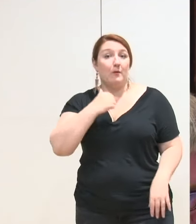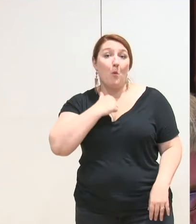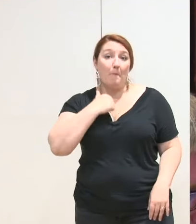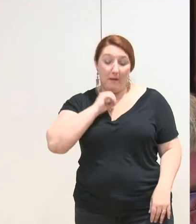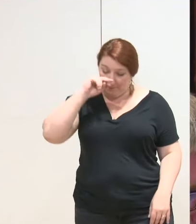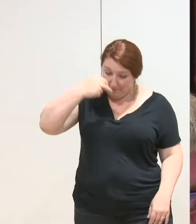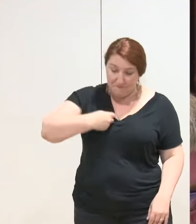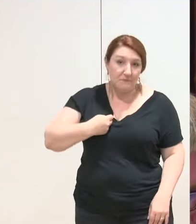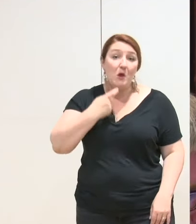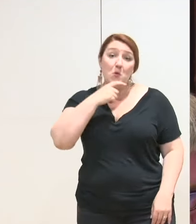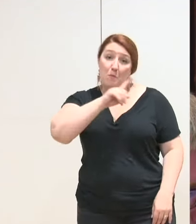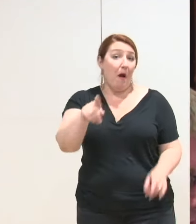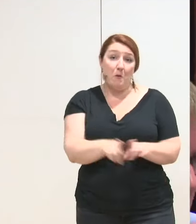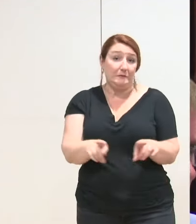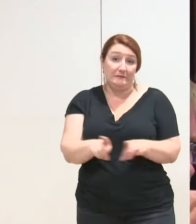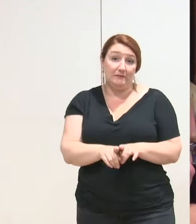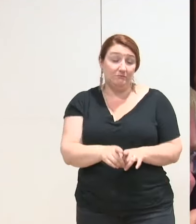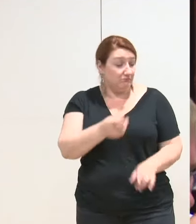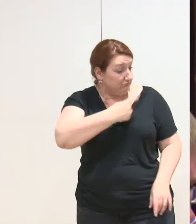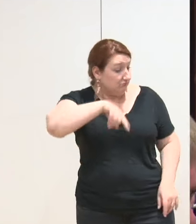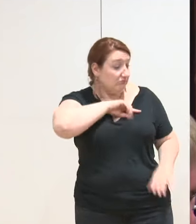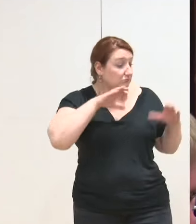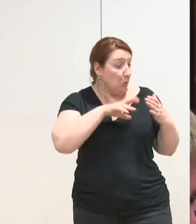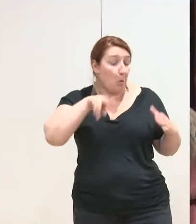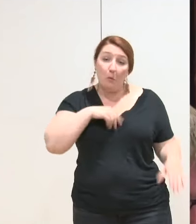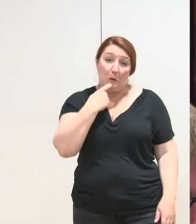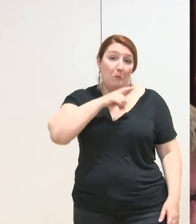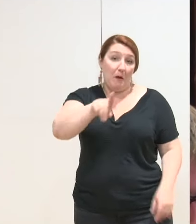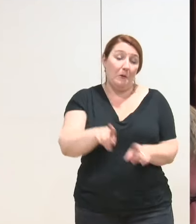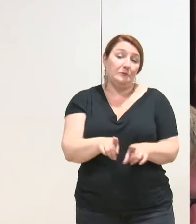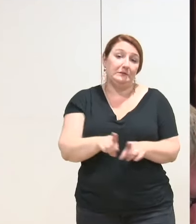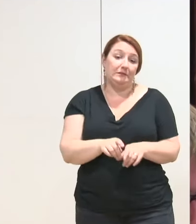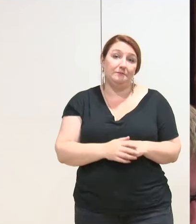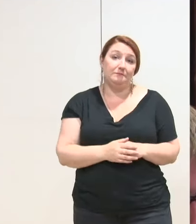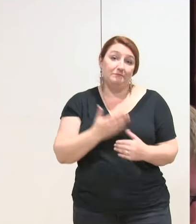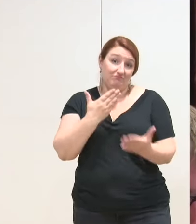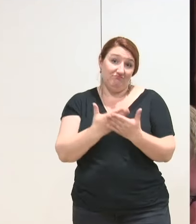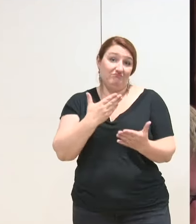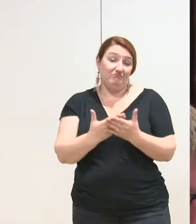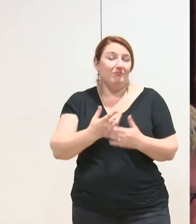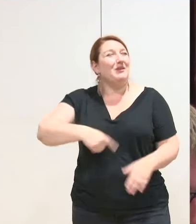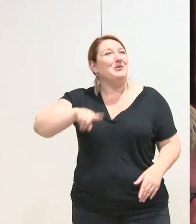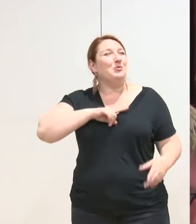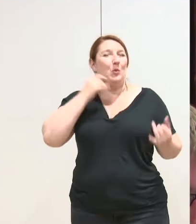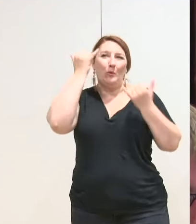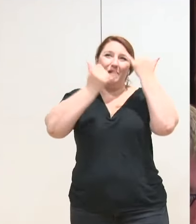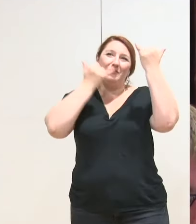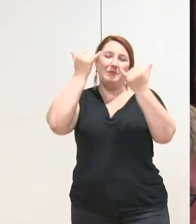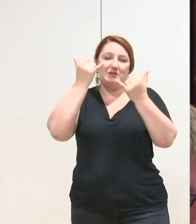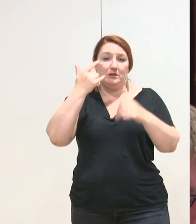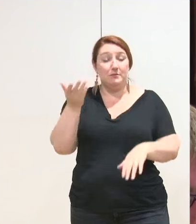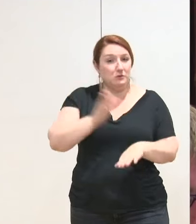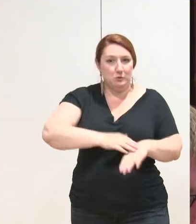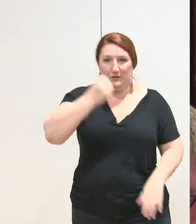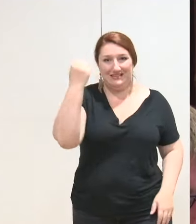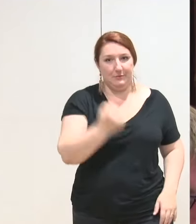plus elle ne nous plaît pas elle montre à quel point au-delà de ce que nous imaginions votre action à la tête de la ville